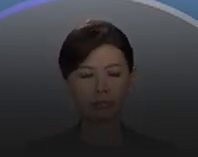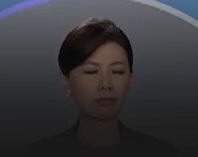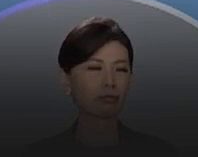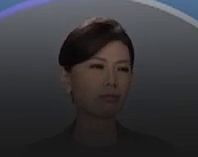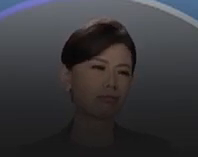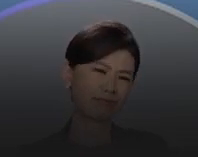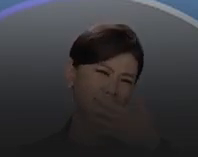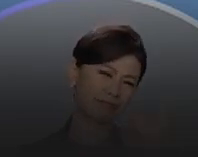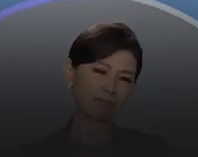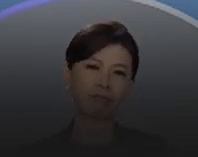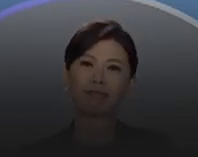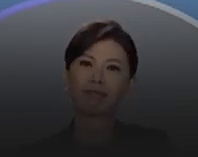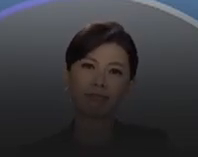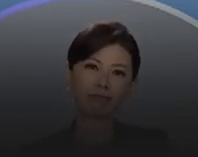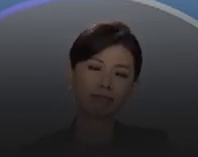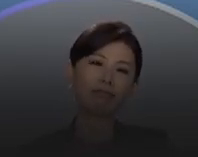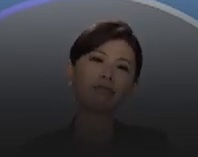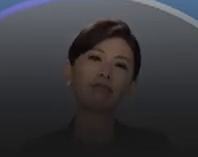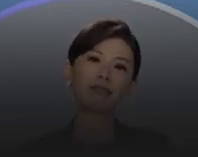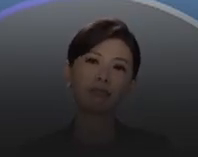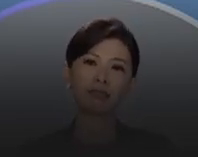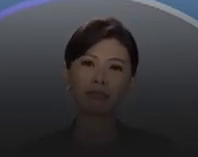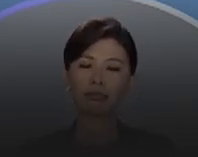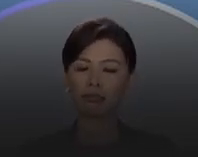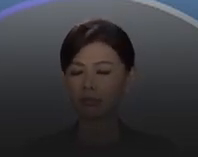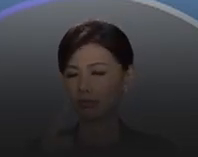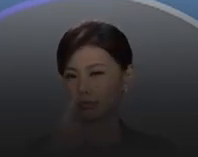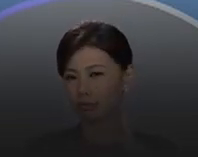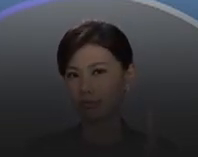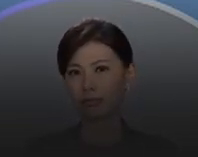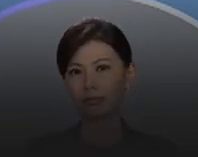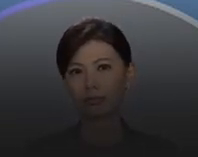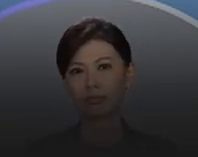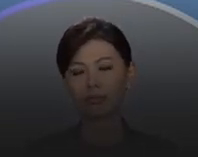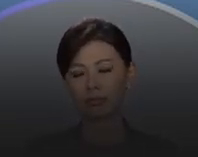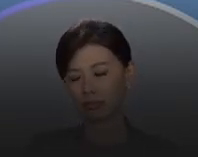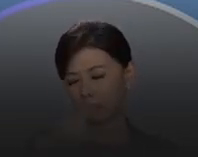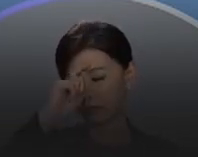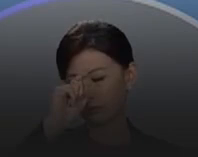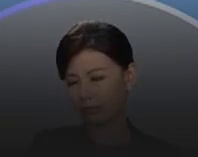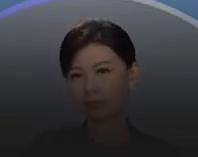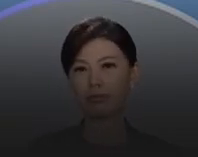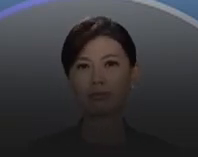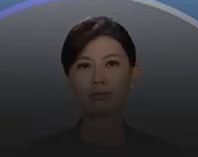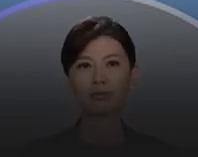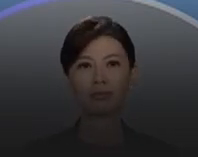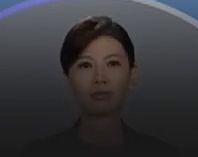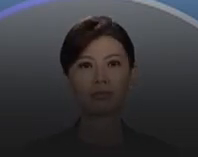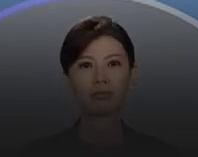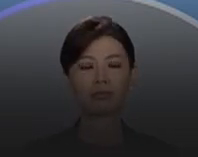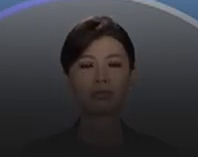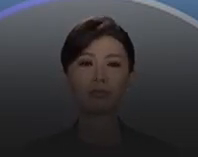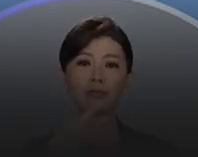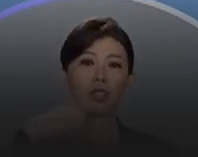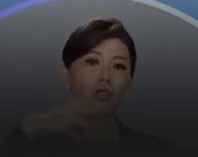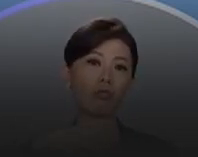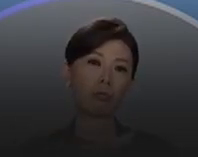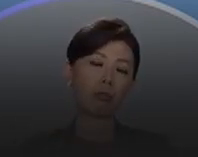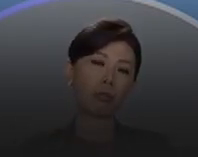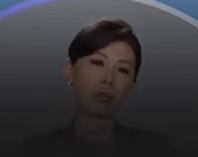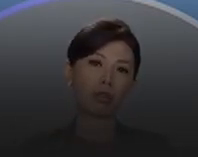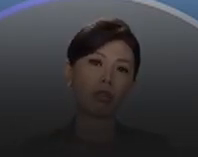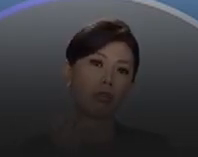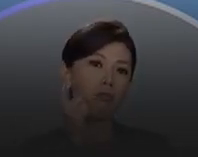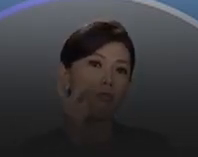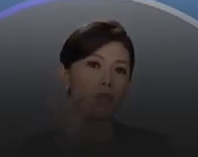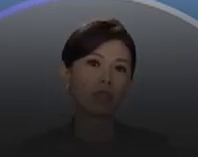抹黑造谣，非常没有水准，让我大失所望。我们对苹果日报在一两个月